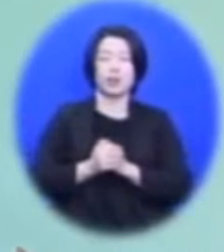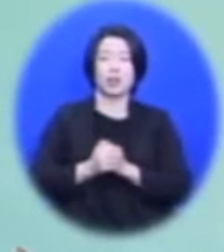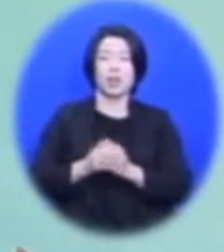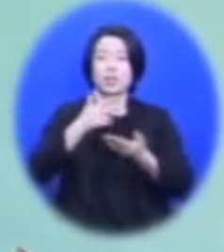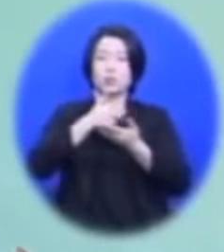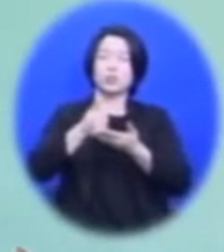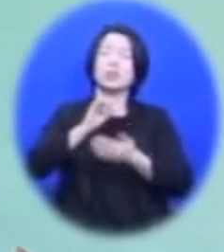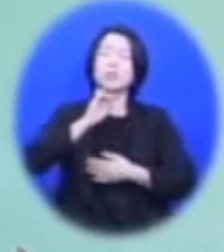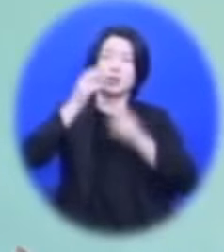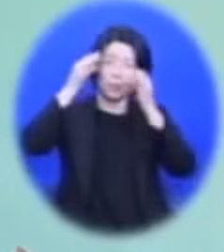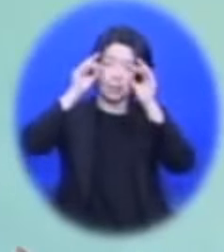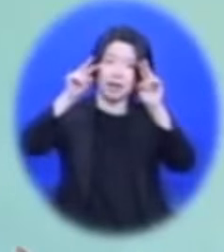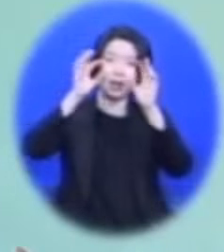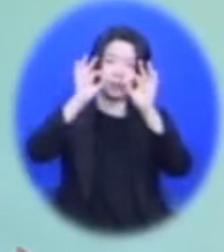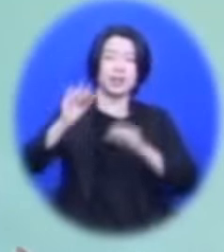주님을 바라봐야지.